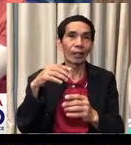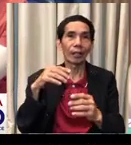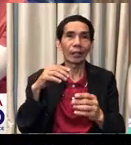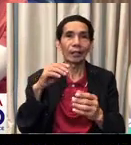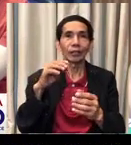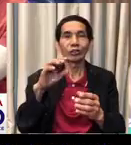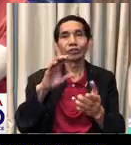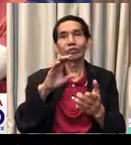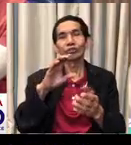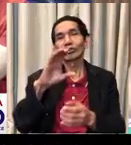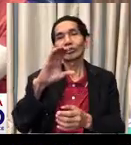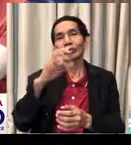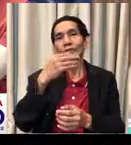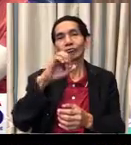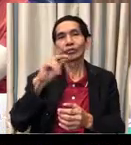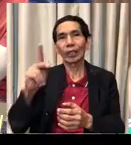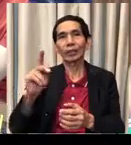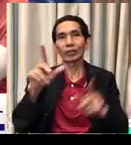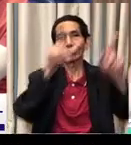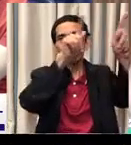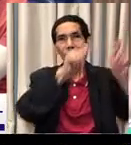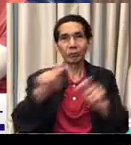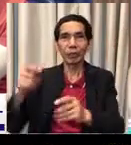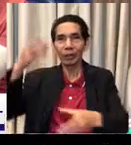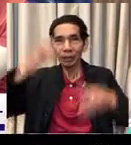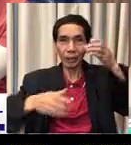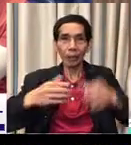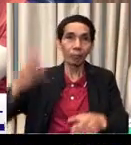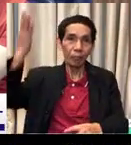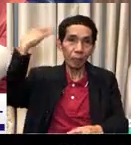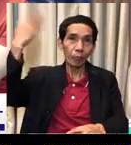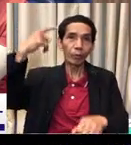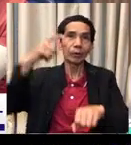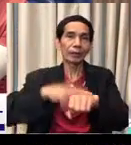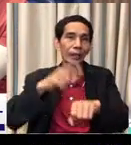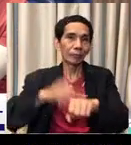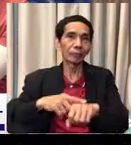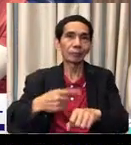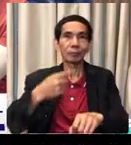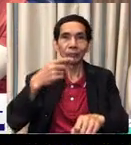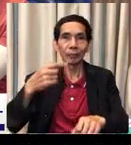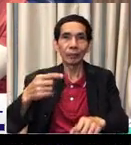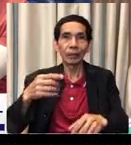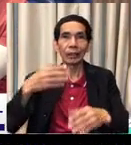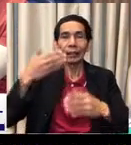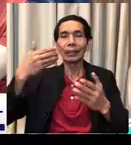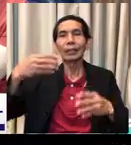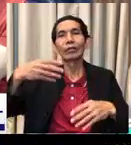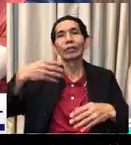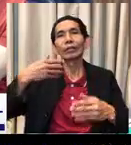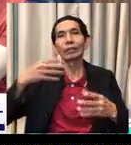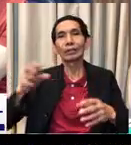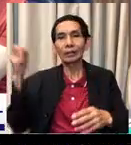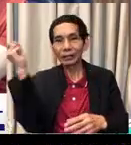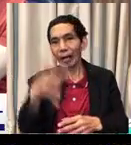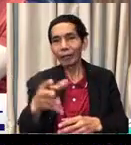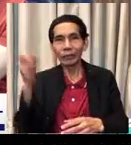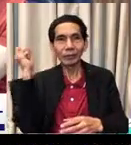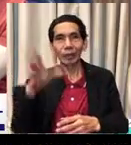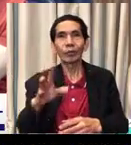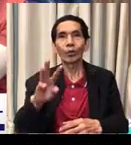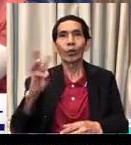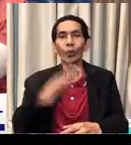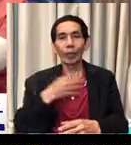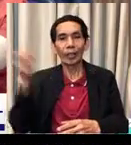mga pagganyan na kaso. Transfer lang? No? Nung panahon nila? Yes, sir, sabi niya. Tapon-tapon lang. O dito, tinatapon din naman